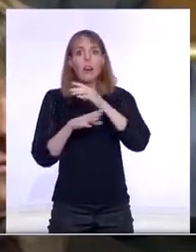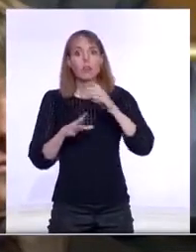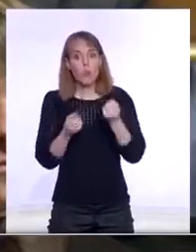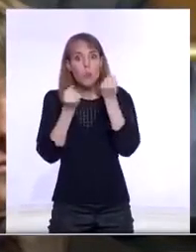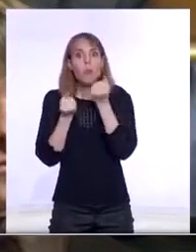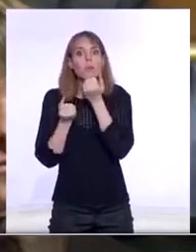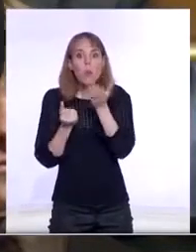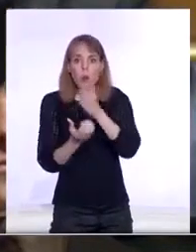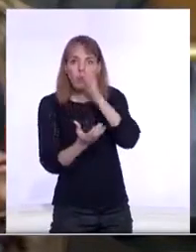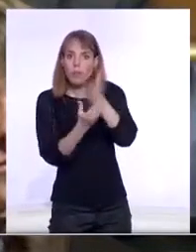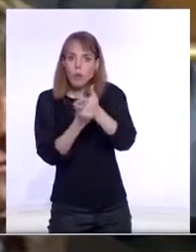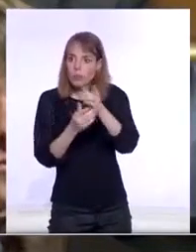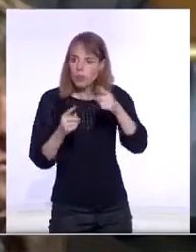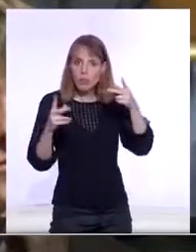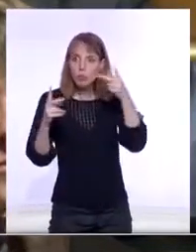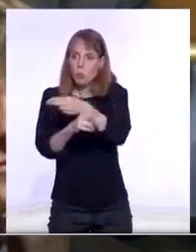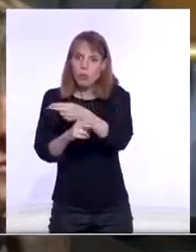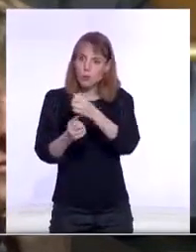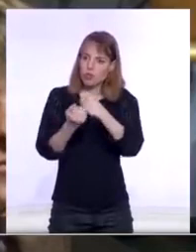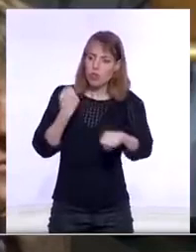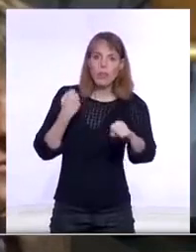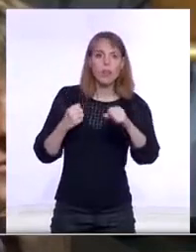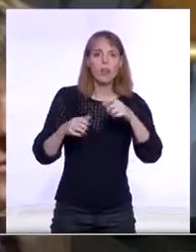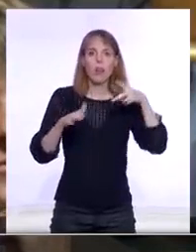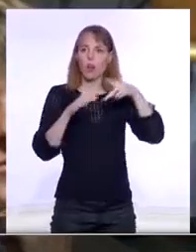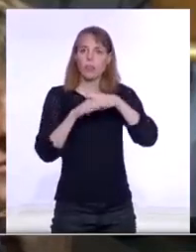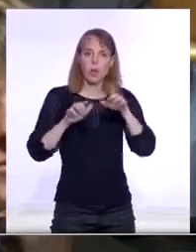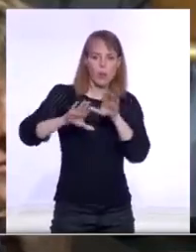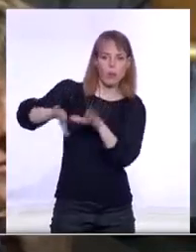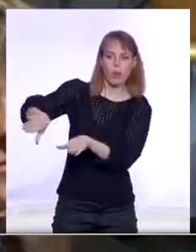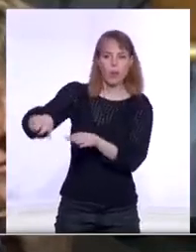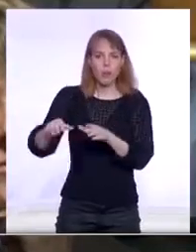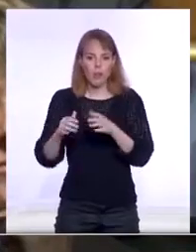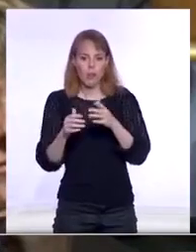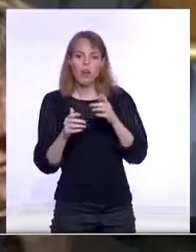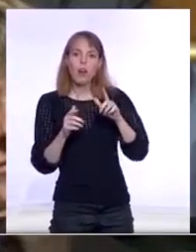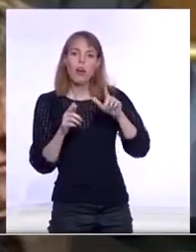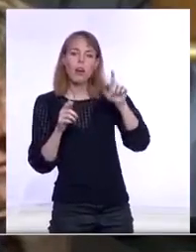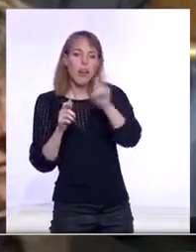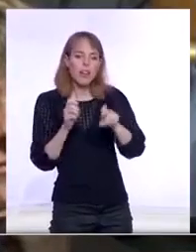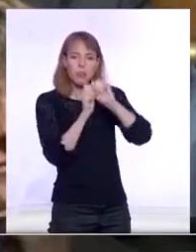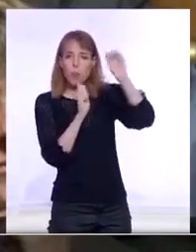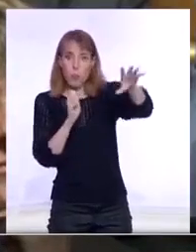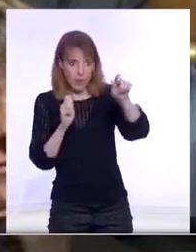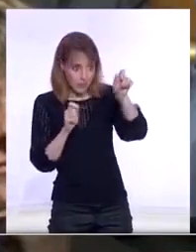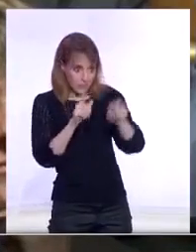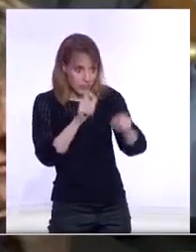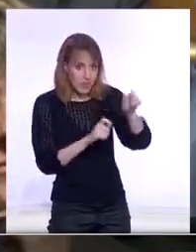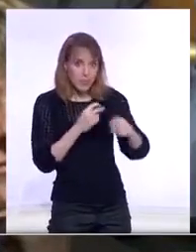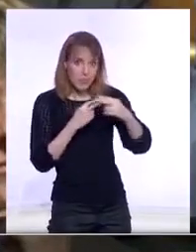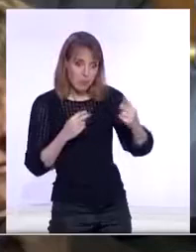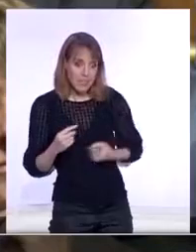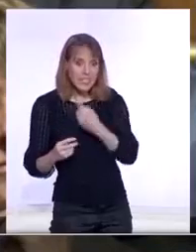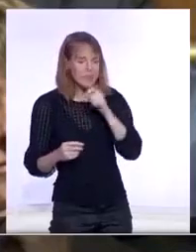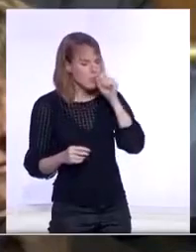et empêchés d'intervenir sur ordre de la gendarmerie. Des gaz lacrymogènes ont été envoyés sur des blessés. Vous mentez comme